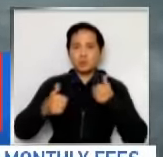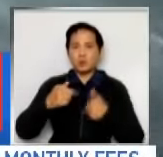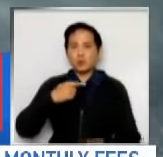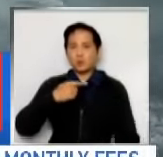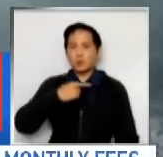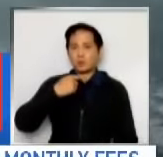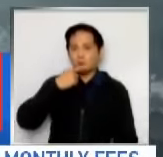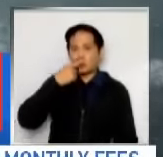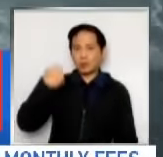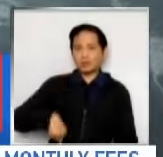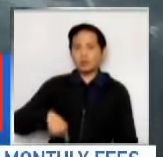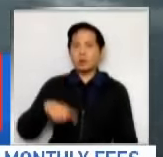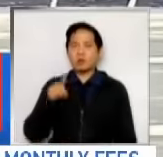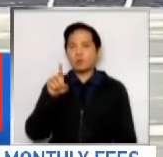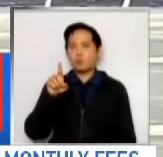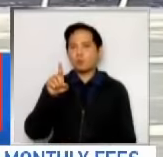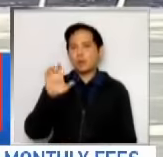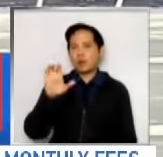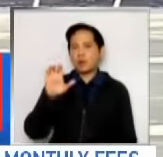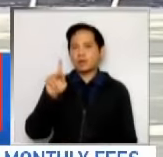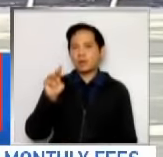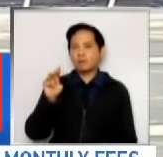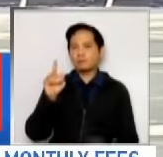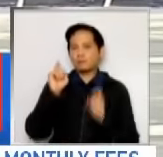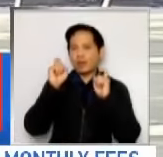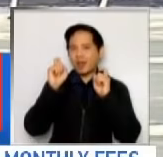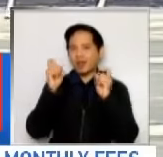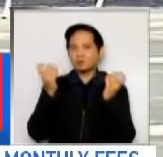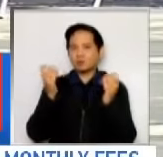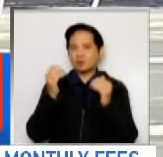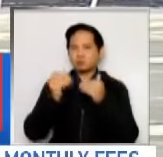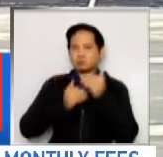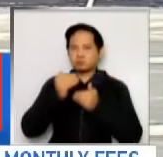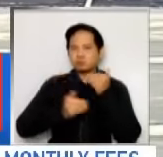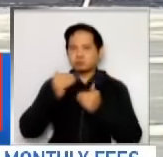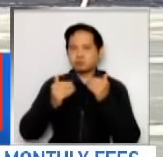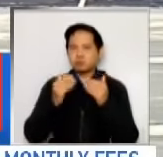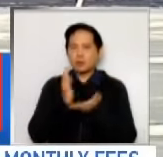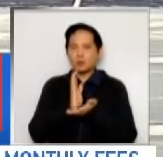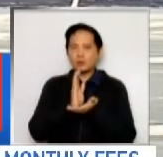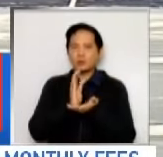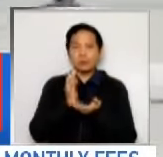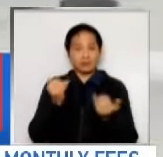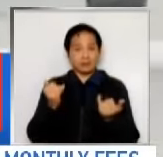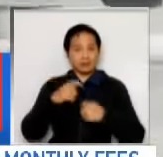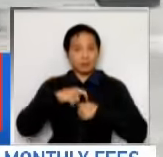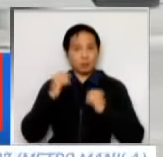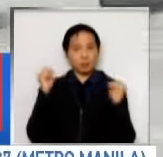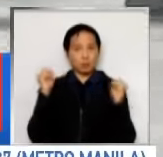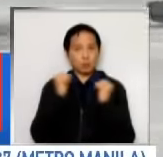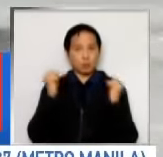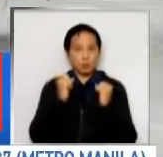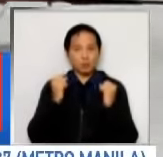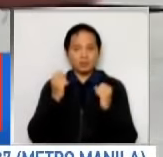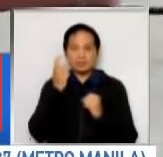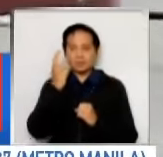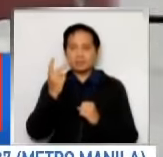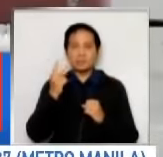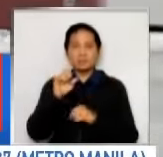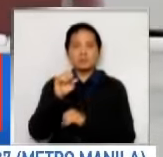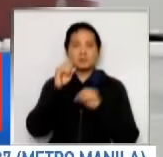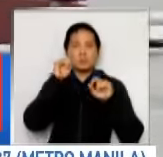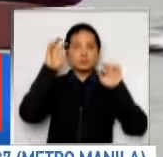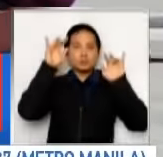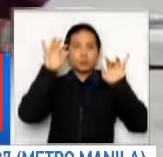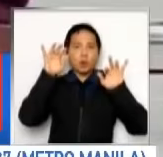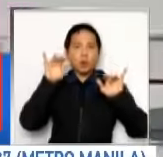per hour ang bilis ng mga yate. Hamon sa mga racer ang napakalamig na panahon at ang naipong snow sa ilang bahagi ng lawa na posible